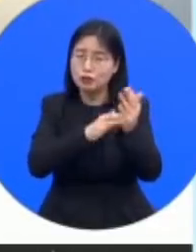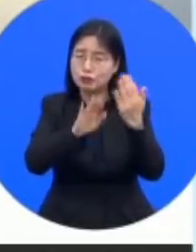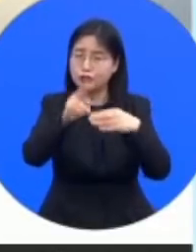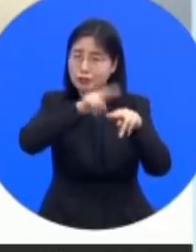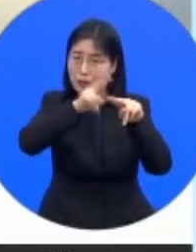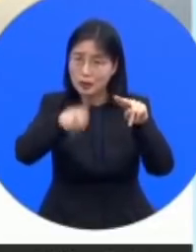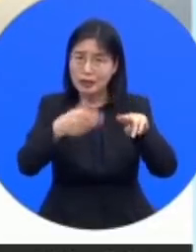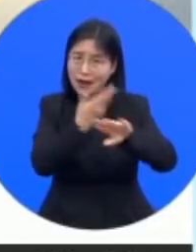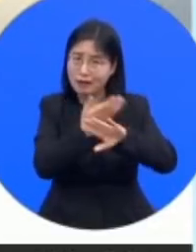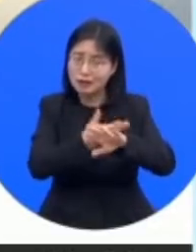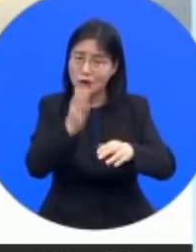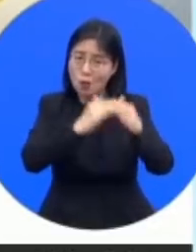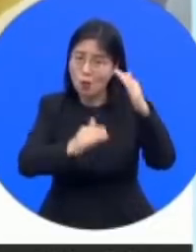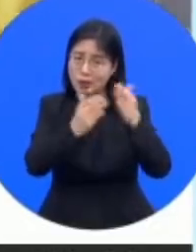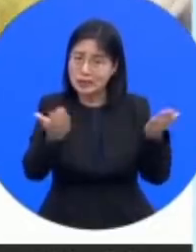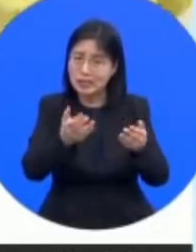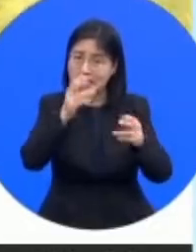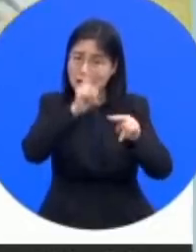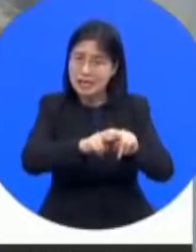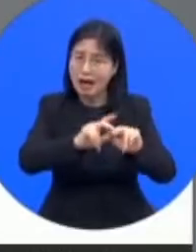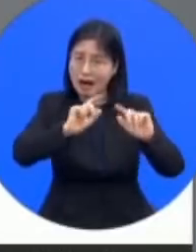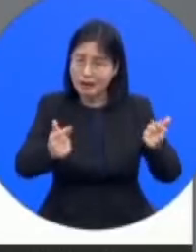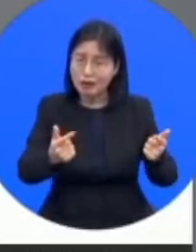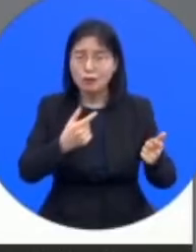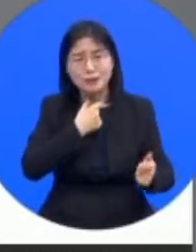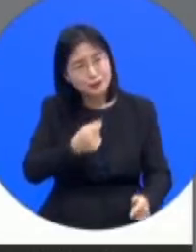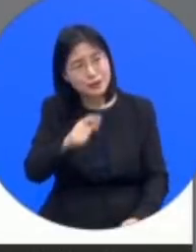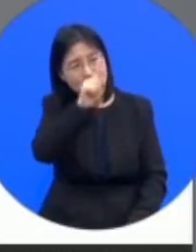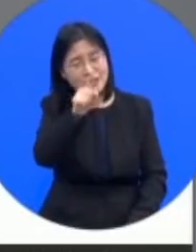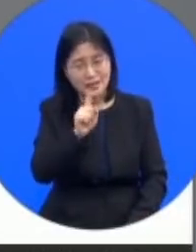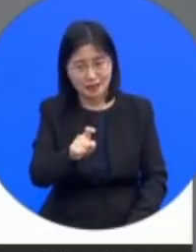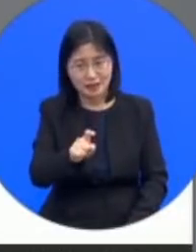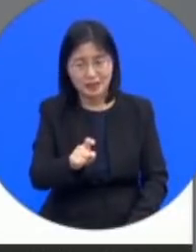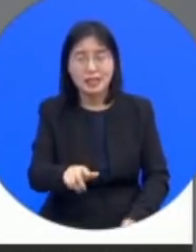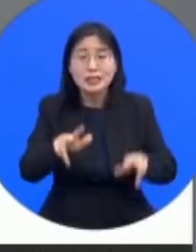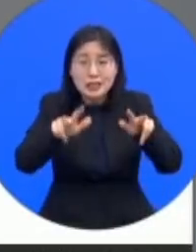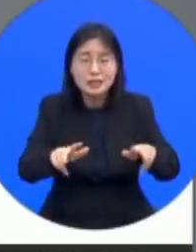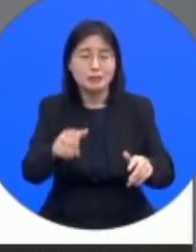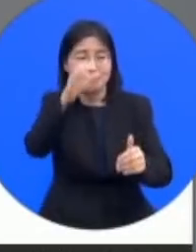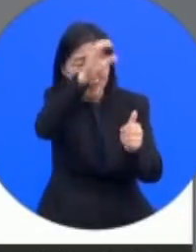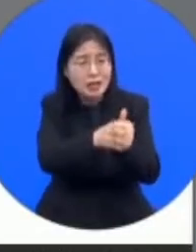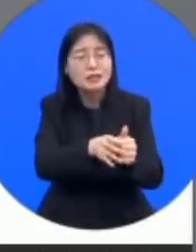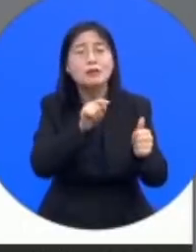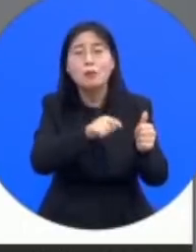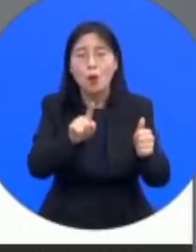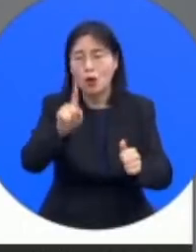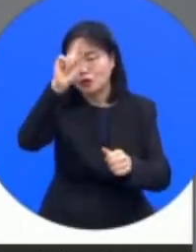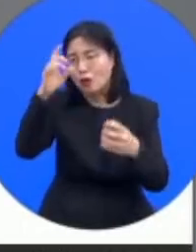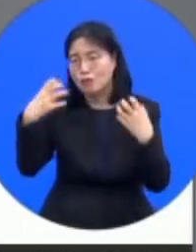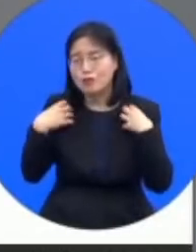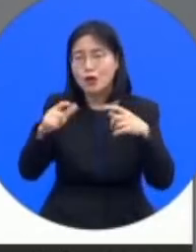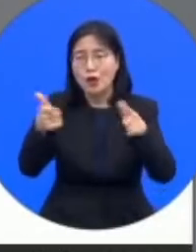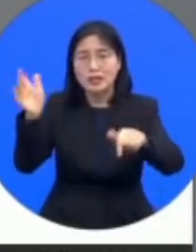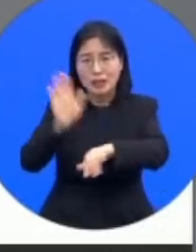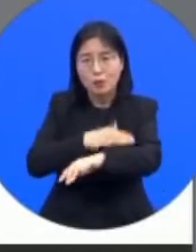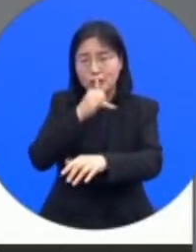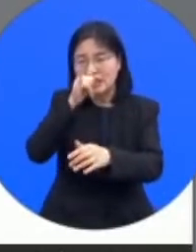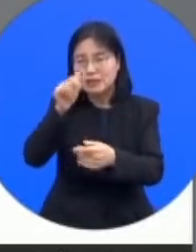어느 경우든 간에 정부 내에서 쓴소리 하는 역할을 맡아야 될 의무가 있다 전엔 부경 총리에게 그렇게 촉구를 하고 싶습니다